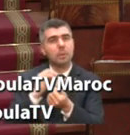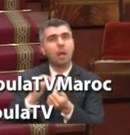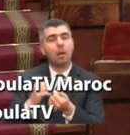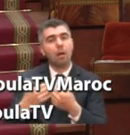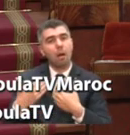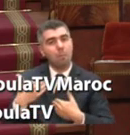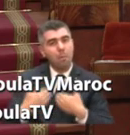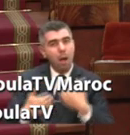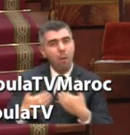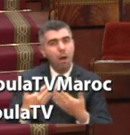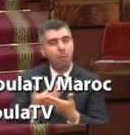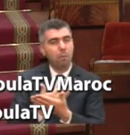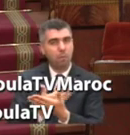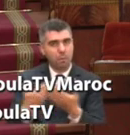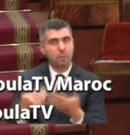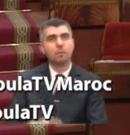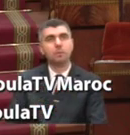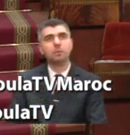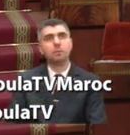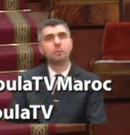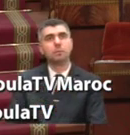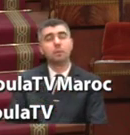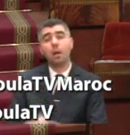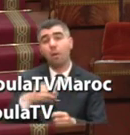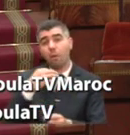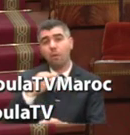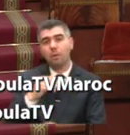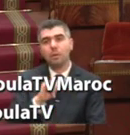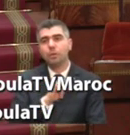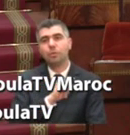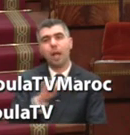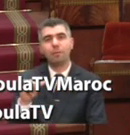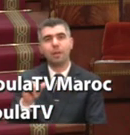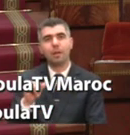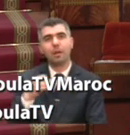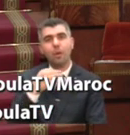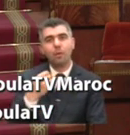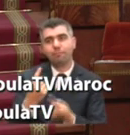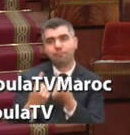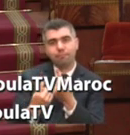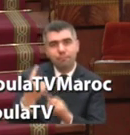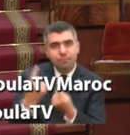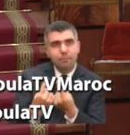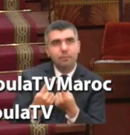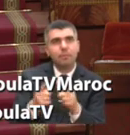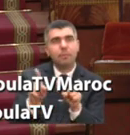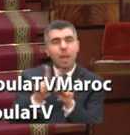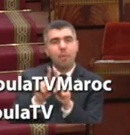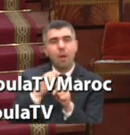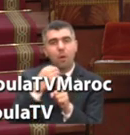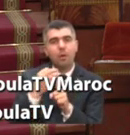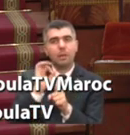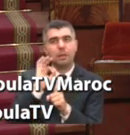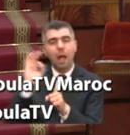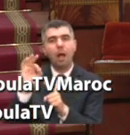بالرقي بالأوضاع ديال هذه الفئة وقطع الطريق على الـ على الـ على الانتهازيين وعلى المتاجرين